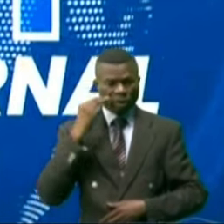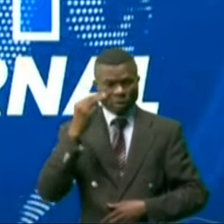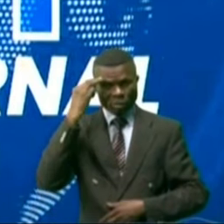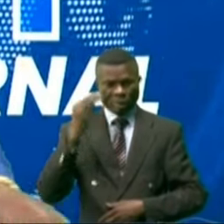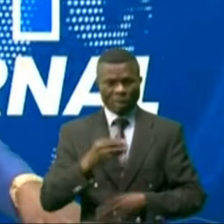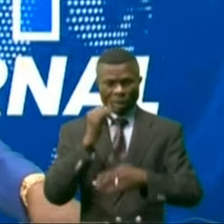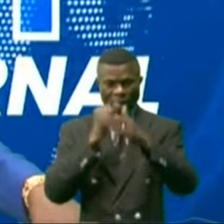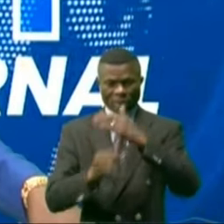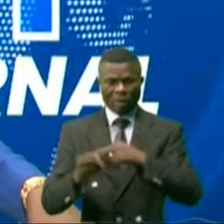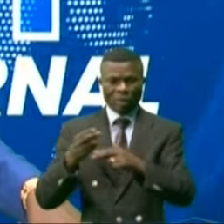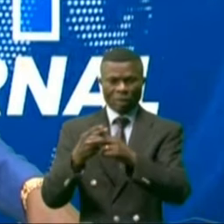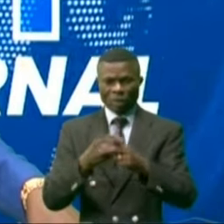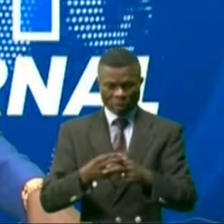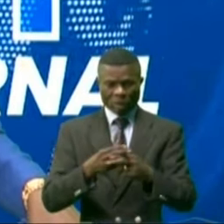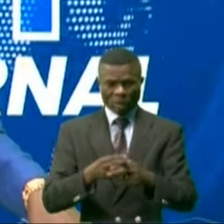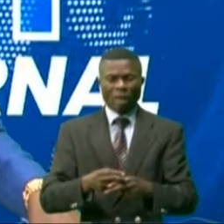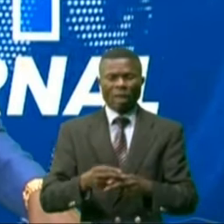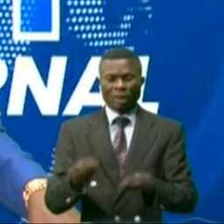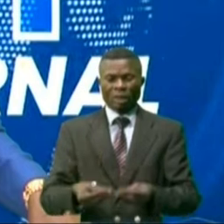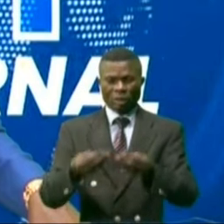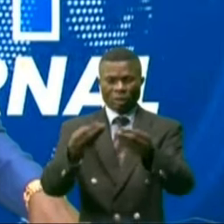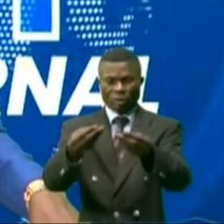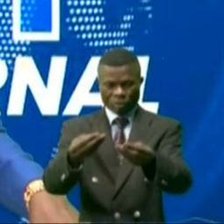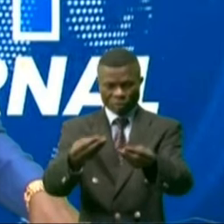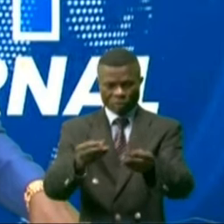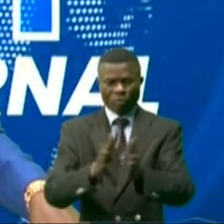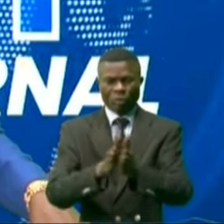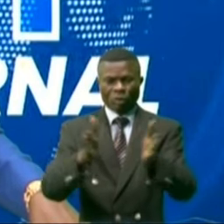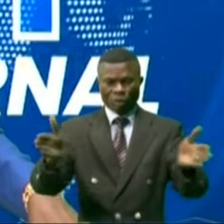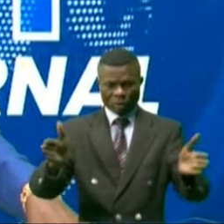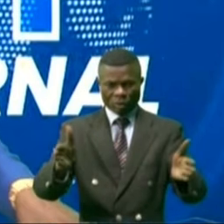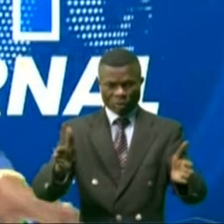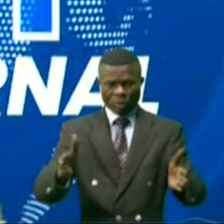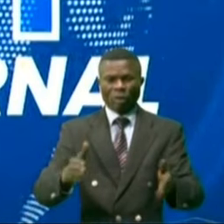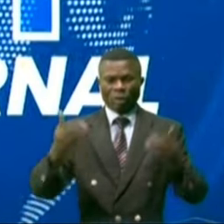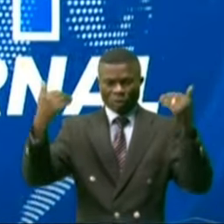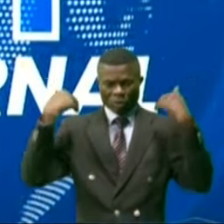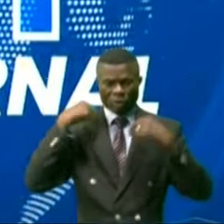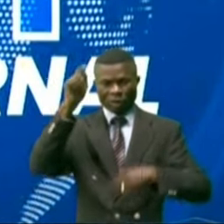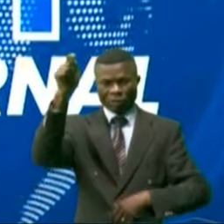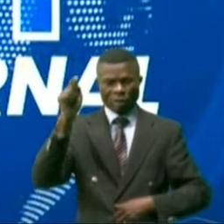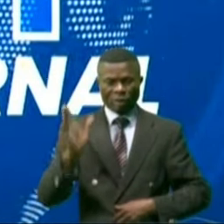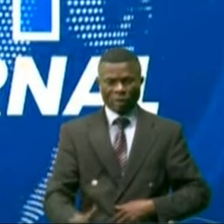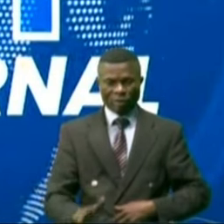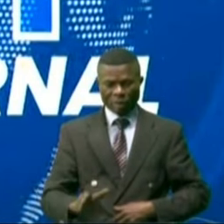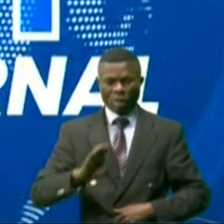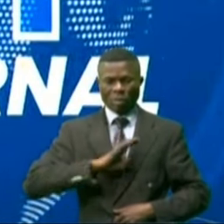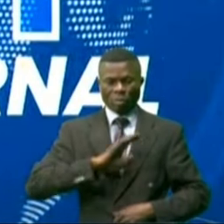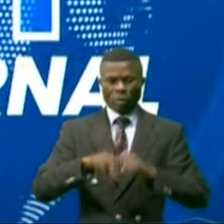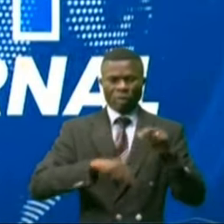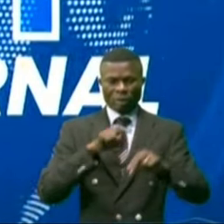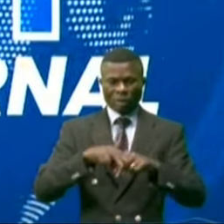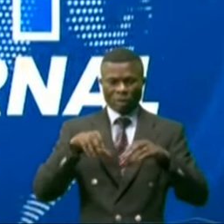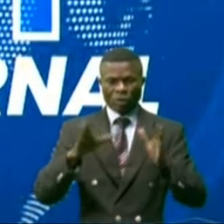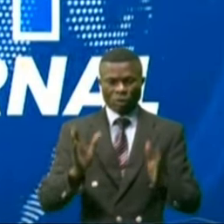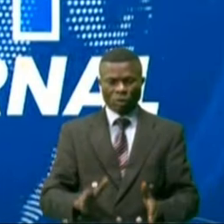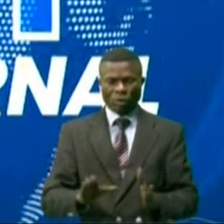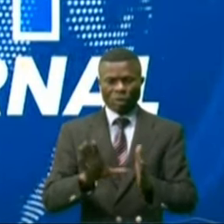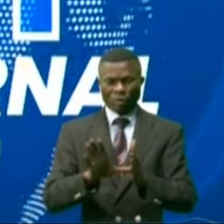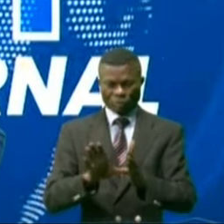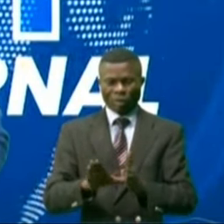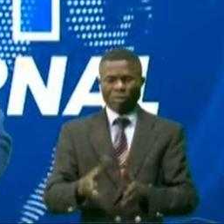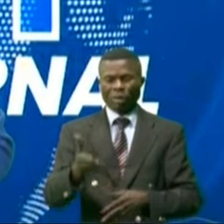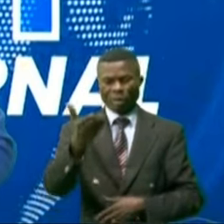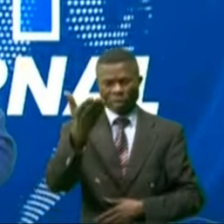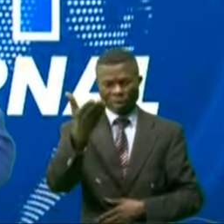de l'Intérieur et Sécurité, qui a procédé à la remise officielle au commissaire divisionnaire de la PNC. Un reportage de Bobo